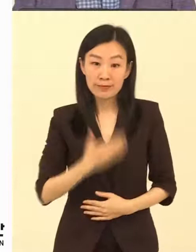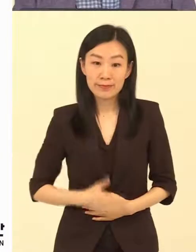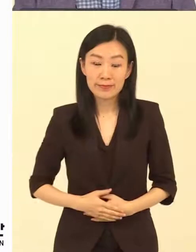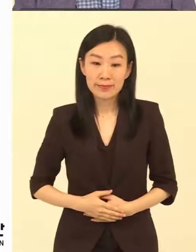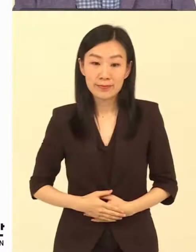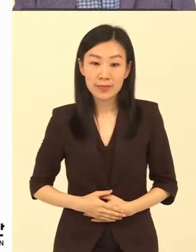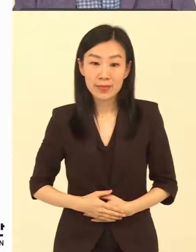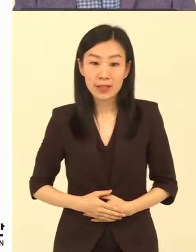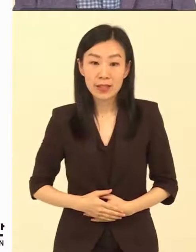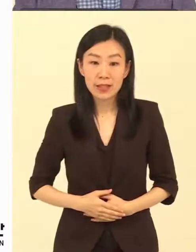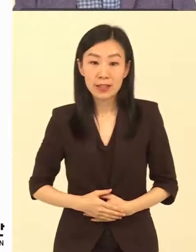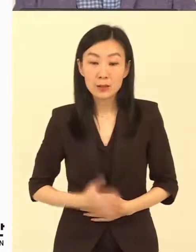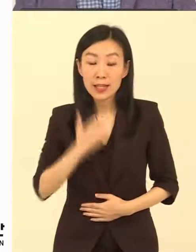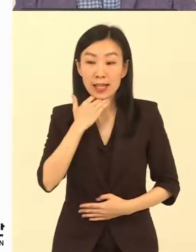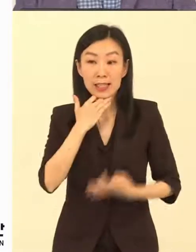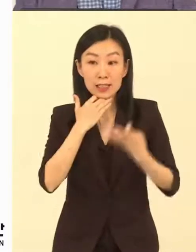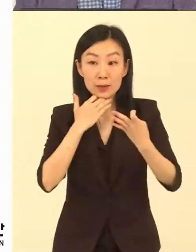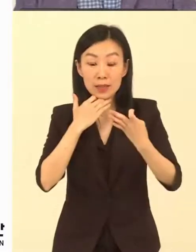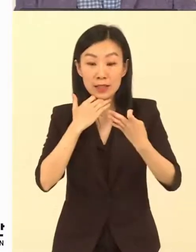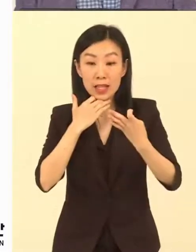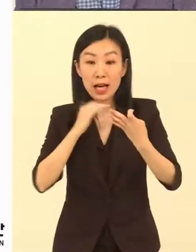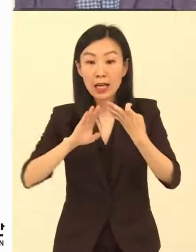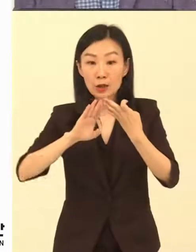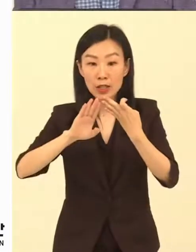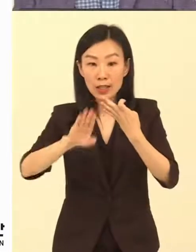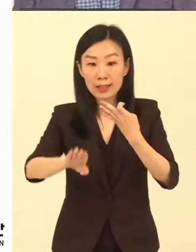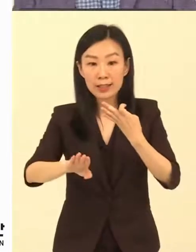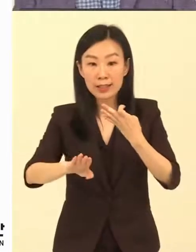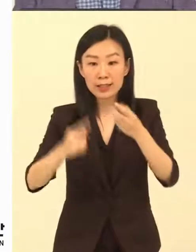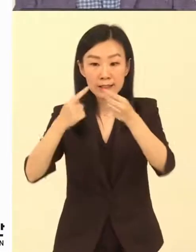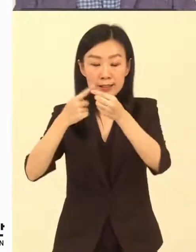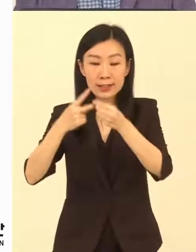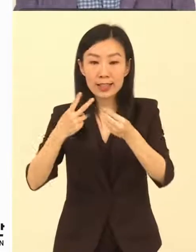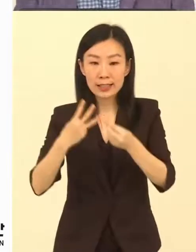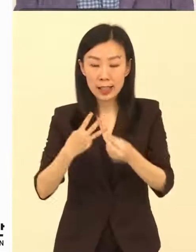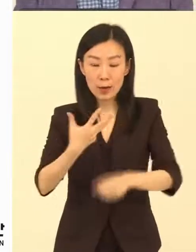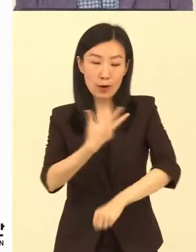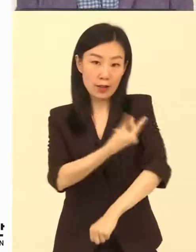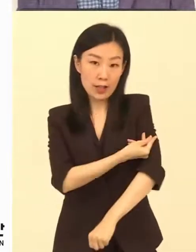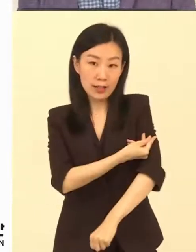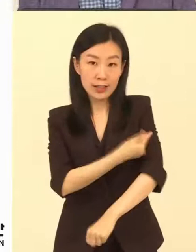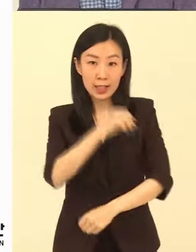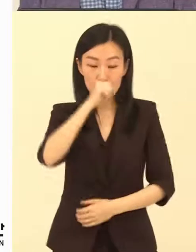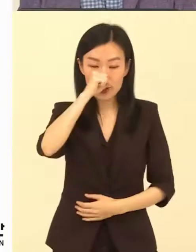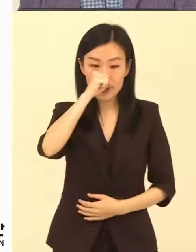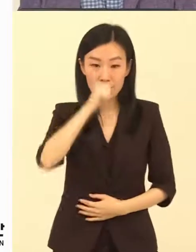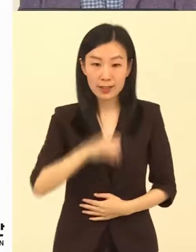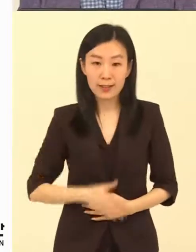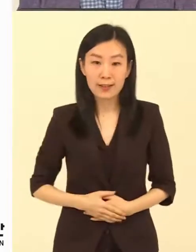하지만 14세 이후에는 3회 접종을 하는 것이 좋습니다.